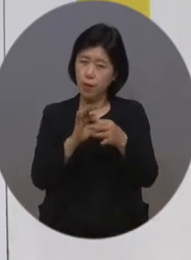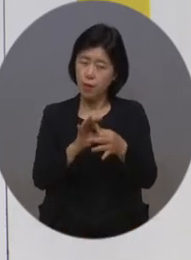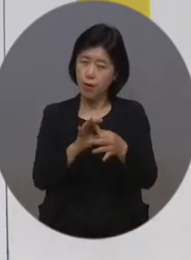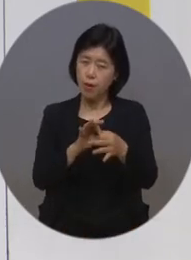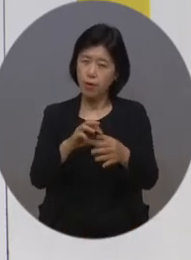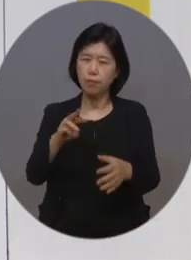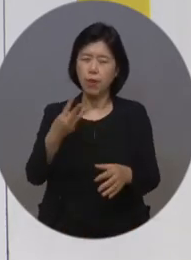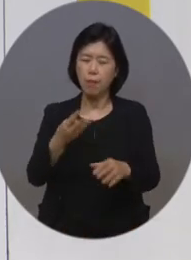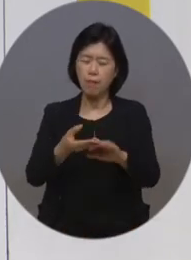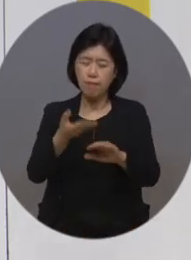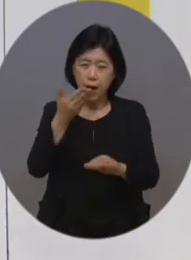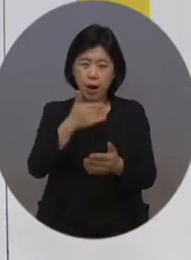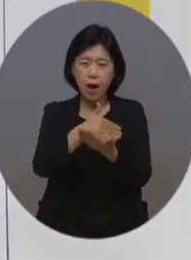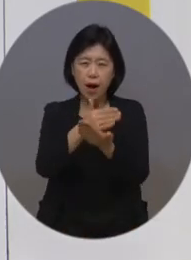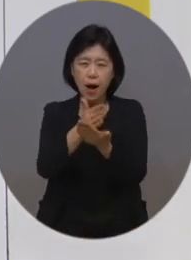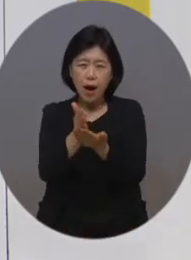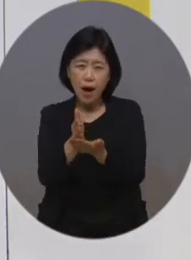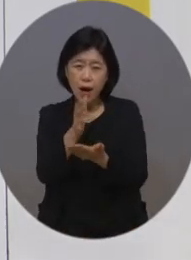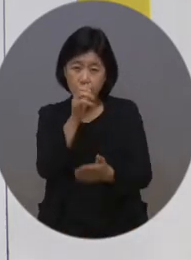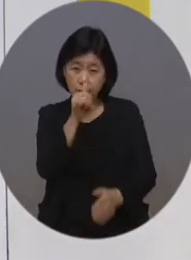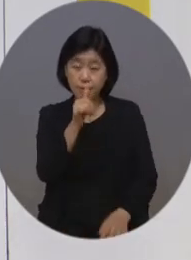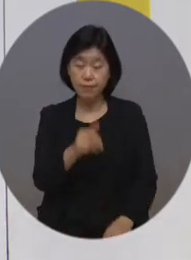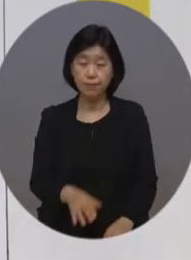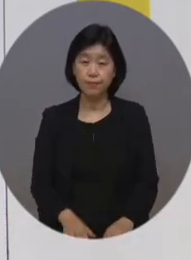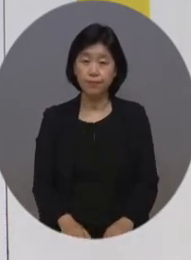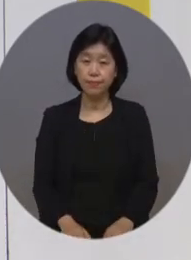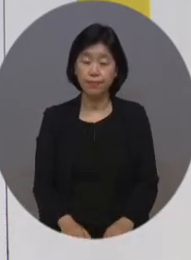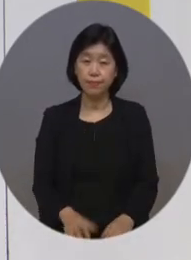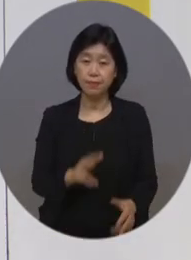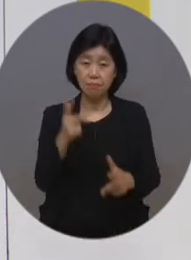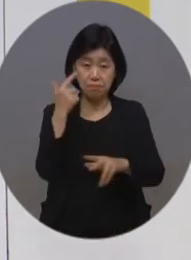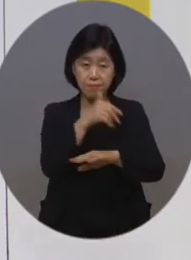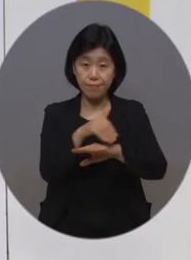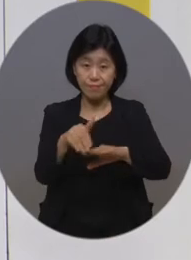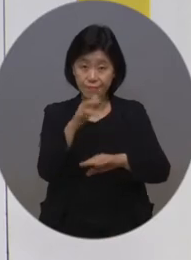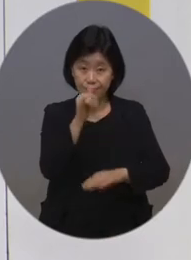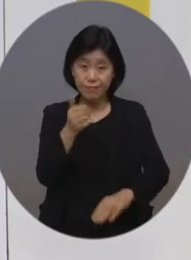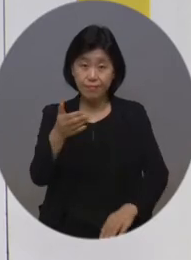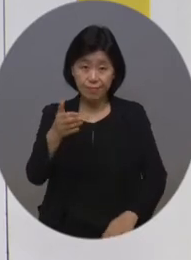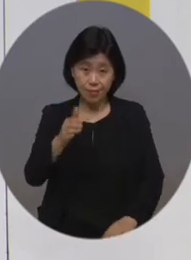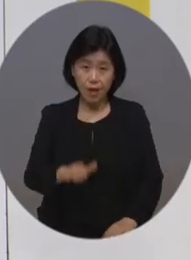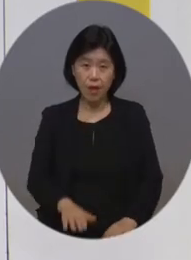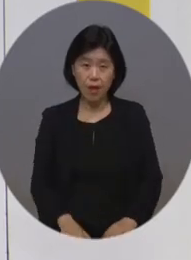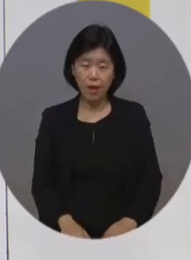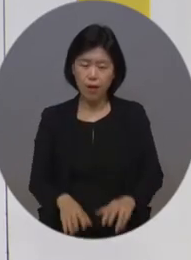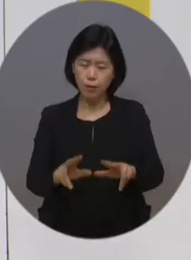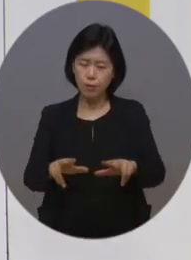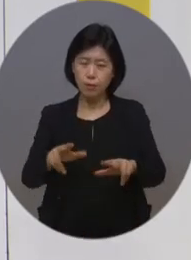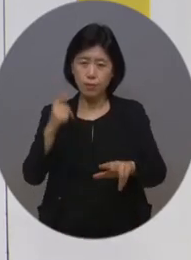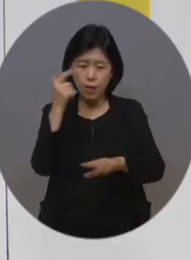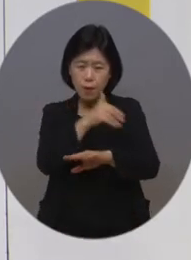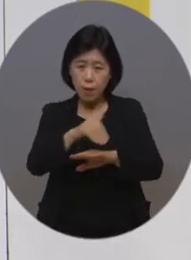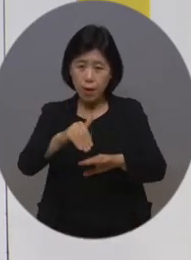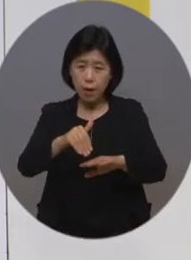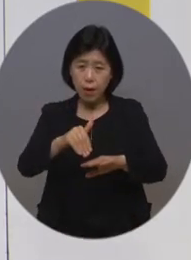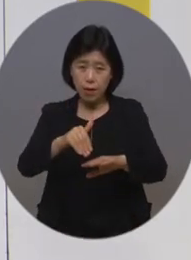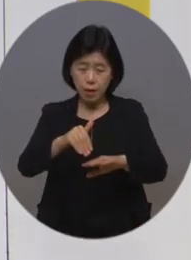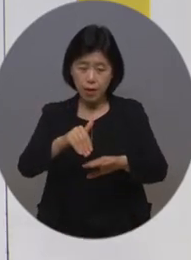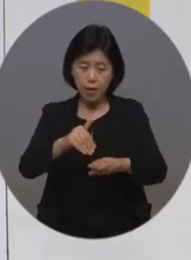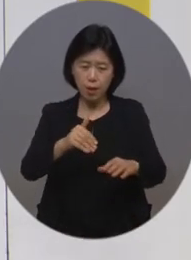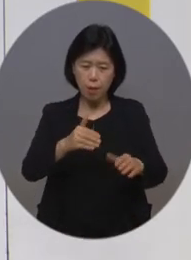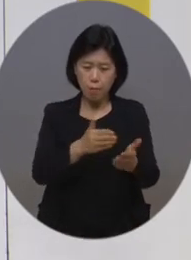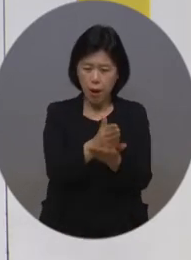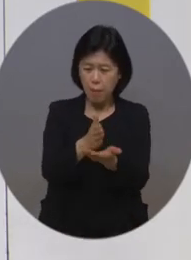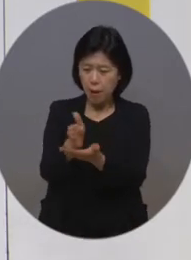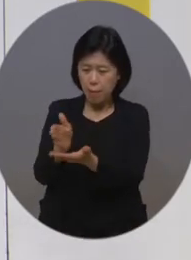간 또는 어 주민센터 아아 또는 뭐 무슨 각각의 개별 기관 다 따로 따로 있거든요 이게 아니라